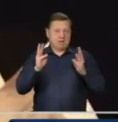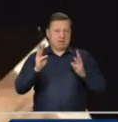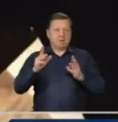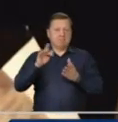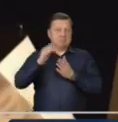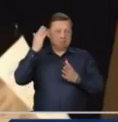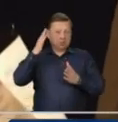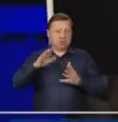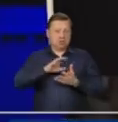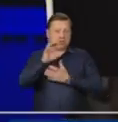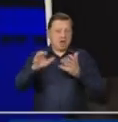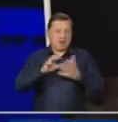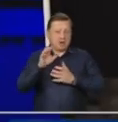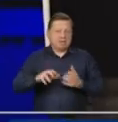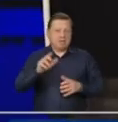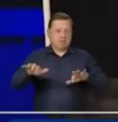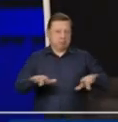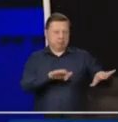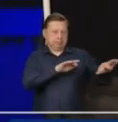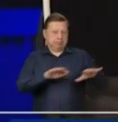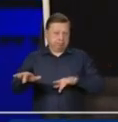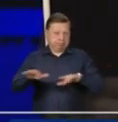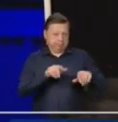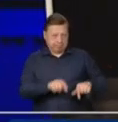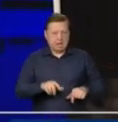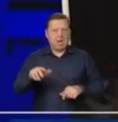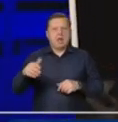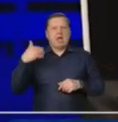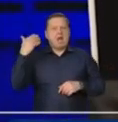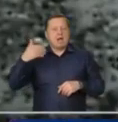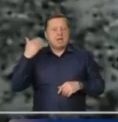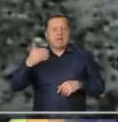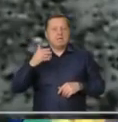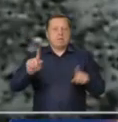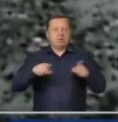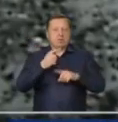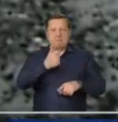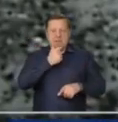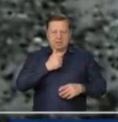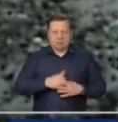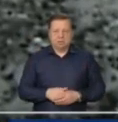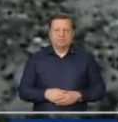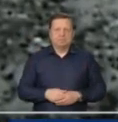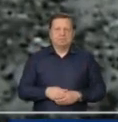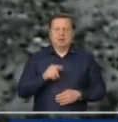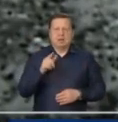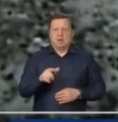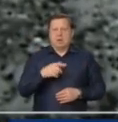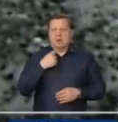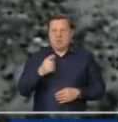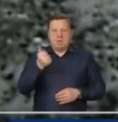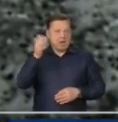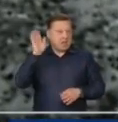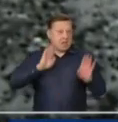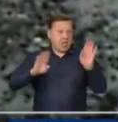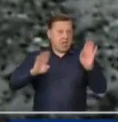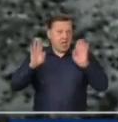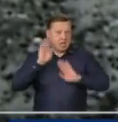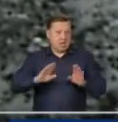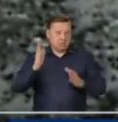Światowej sławy kontratenor i pianista wśród studentów Akademii Muzycznej w Bydgoszczy. Pierwsza jaskółka wiosny nie czyni, ale pierwszy niedźwiedź już tak.